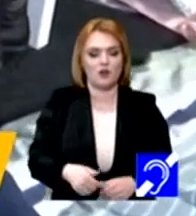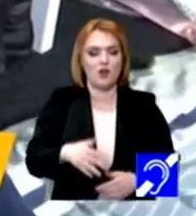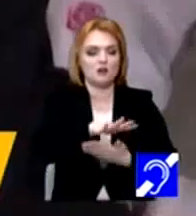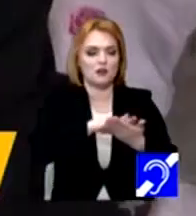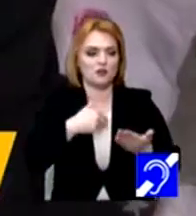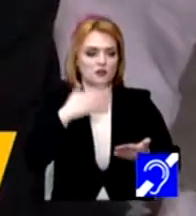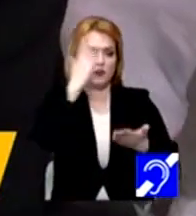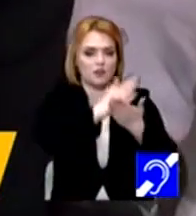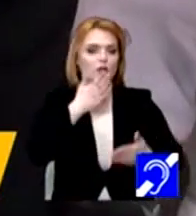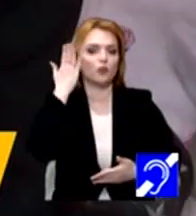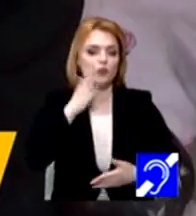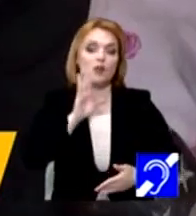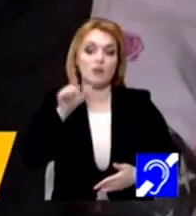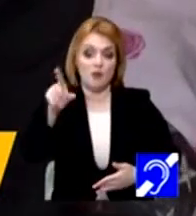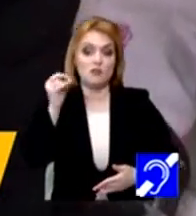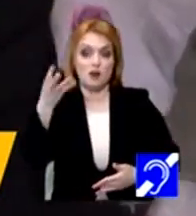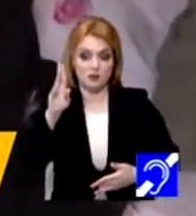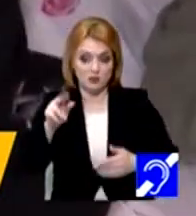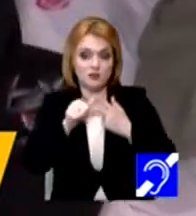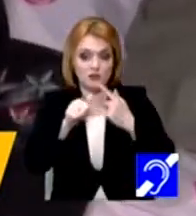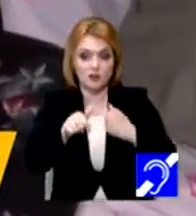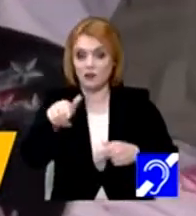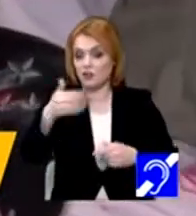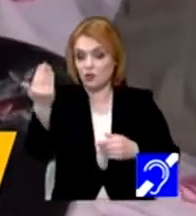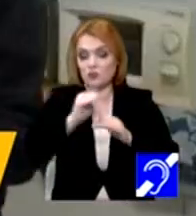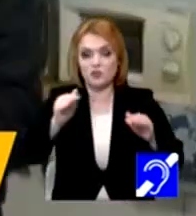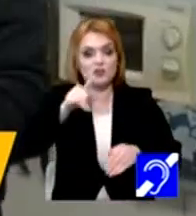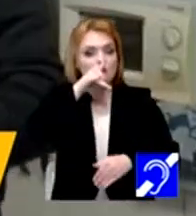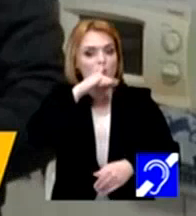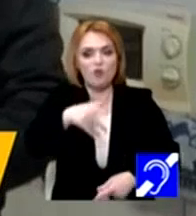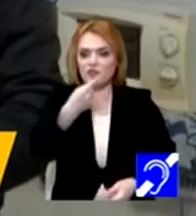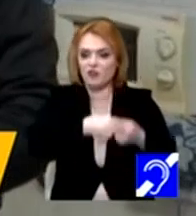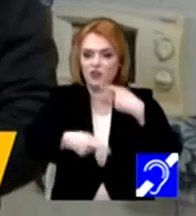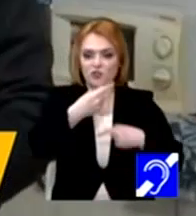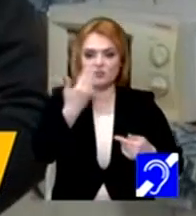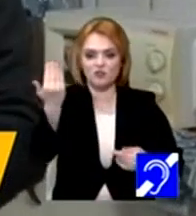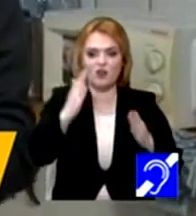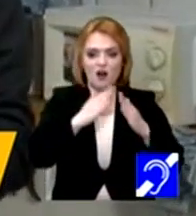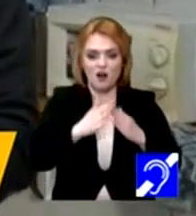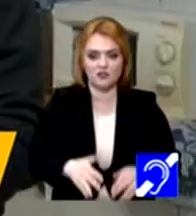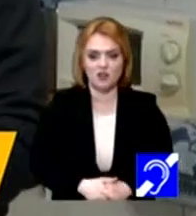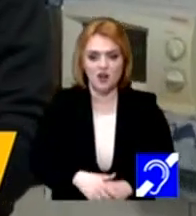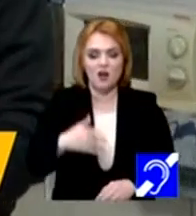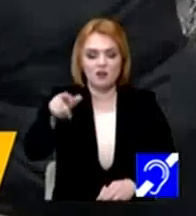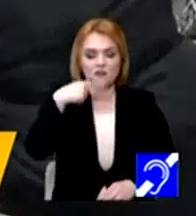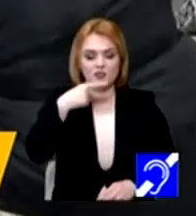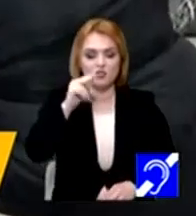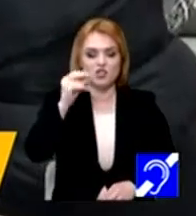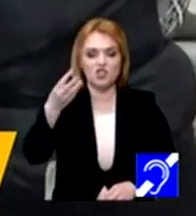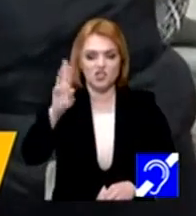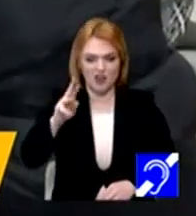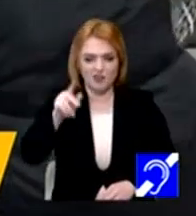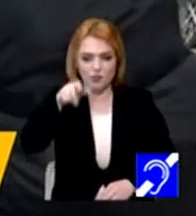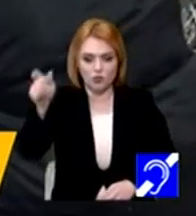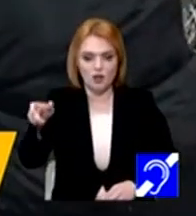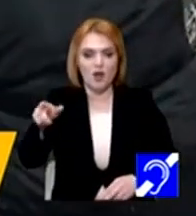încolo. Anastasia și copiii ei nu se mai pot întoarce acasă. Povestește cum cecenii au aruncat un pod în aer, iar drumul spre